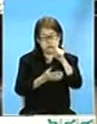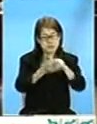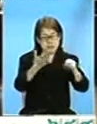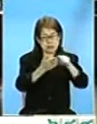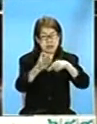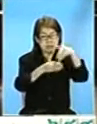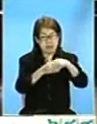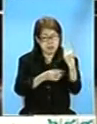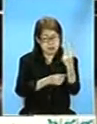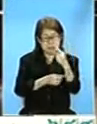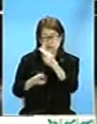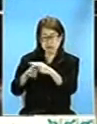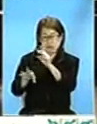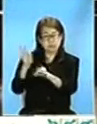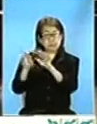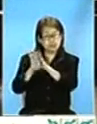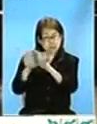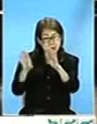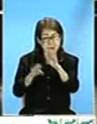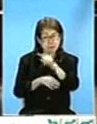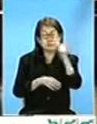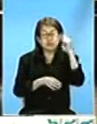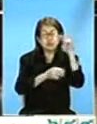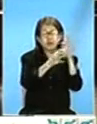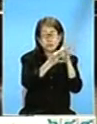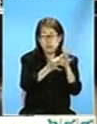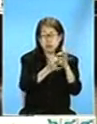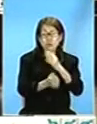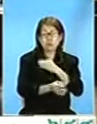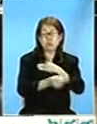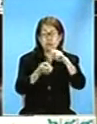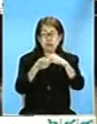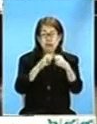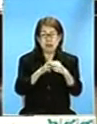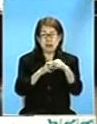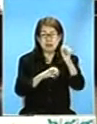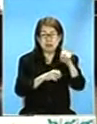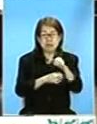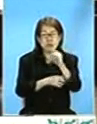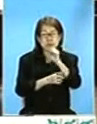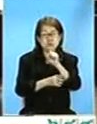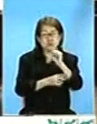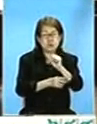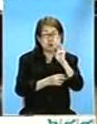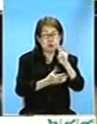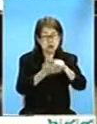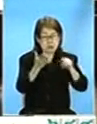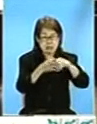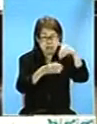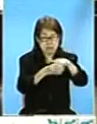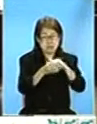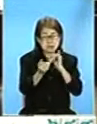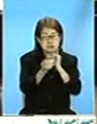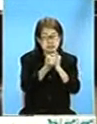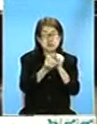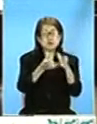รงปัญหาว่าหนึ่งจะถูกครอบงำโดยพรรคการเมืองก็ดีโด